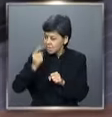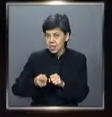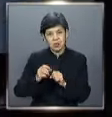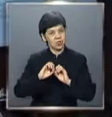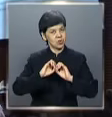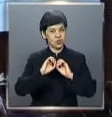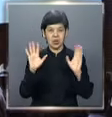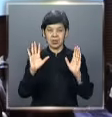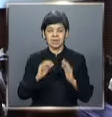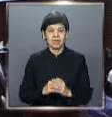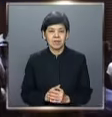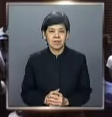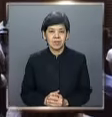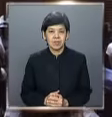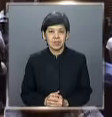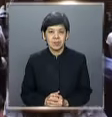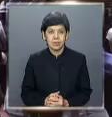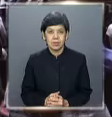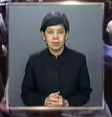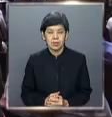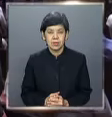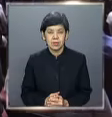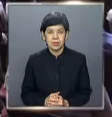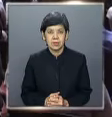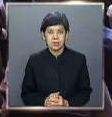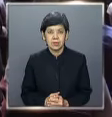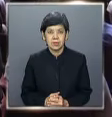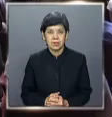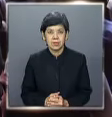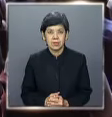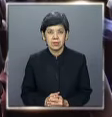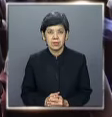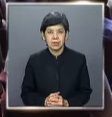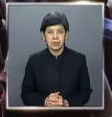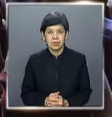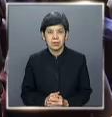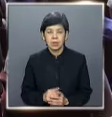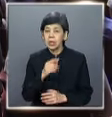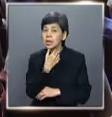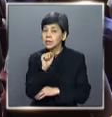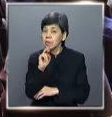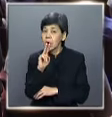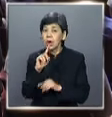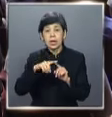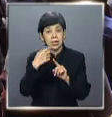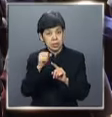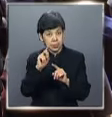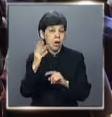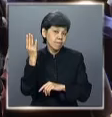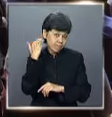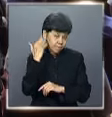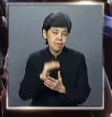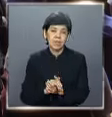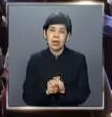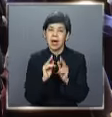ค่ะ อาจจะเป็นเพราะดวงตาทั้งสองดวง เมื่อวันที่12ธันวาคมที่ผ่านมาสำนัก